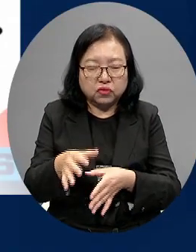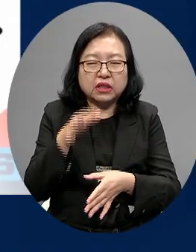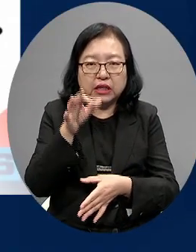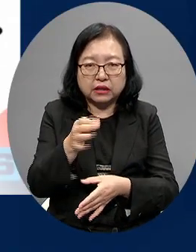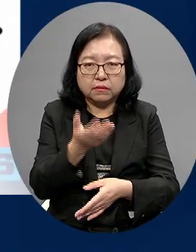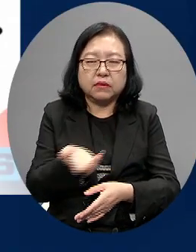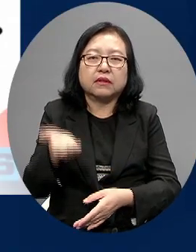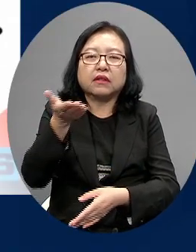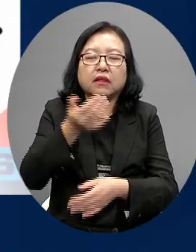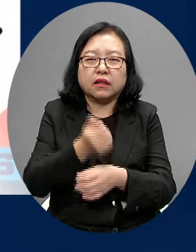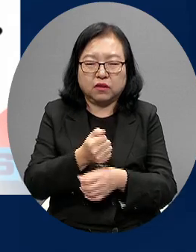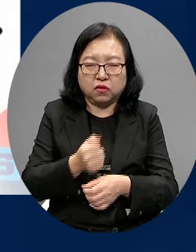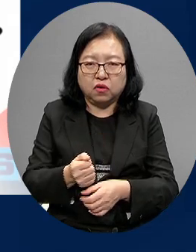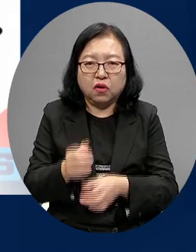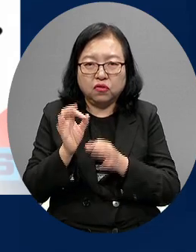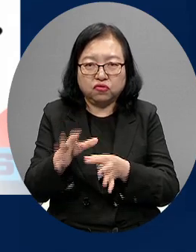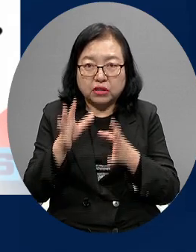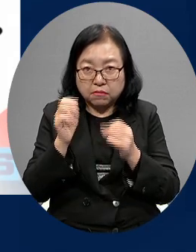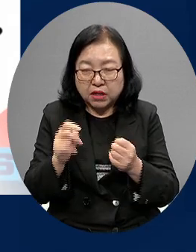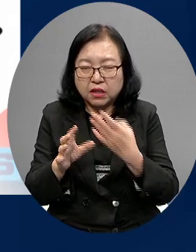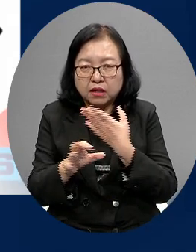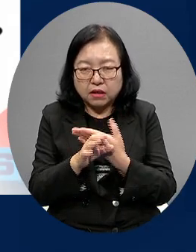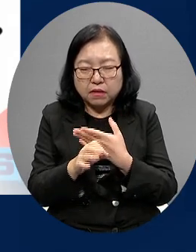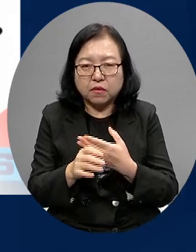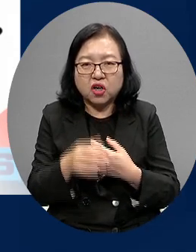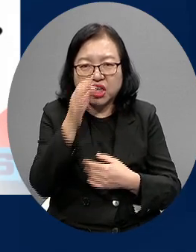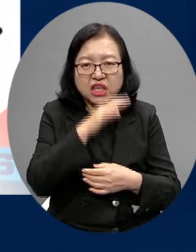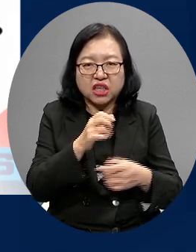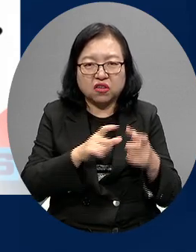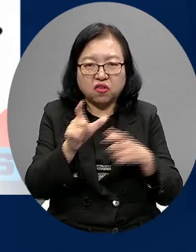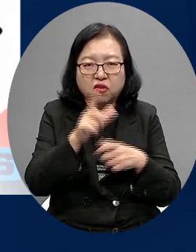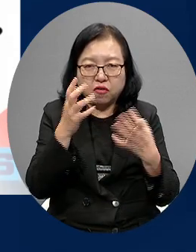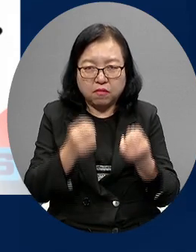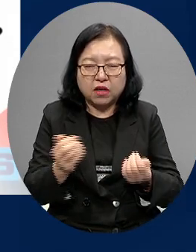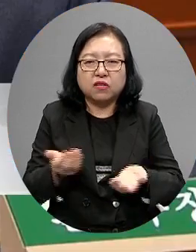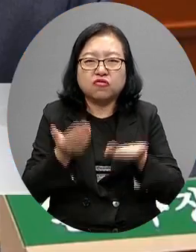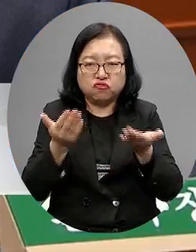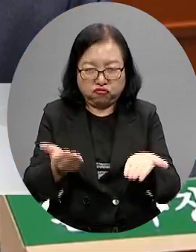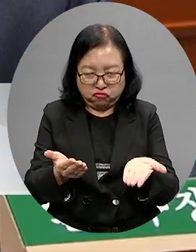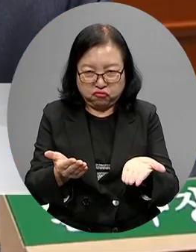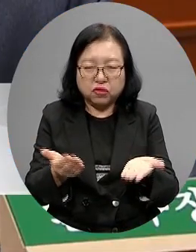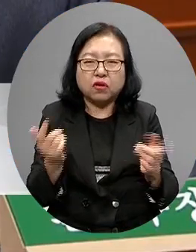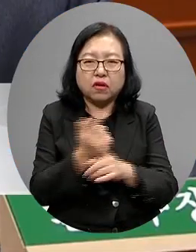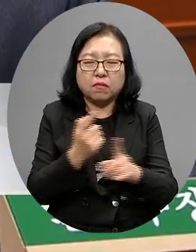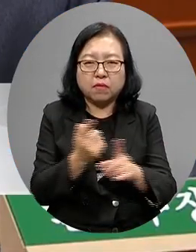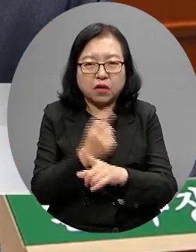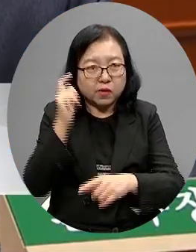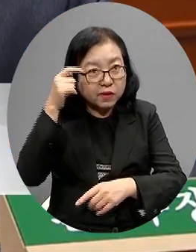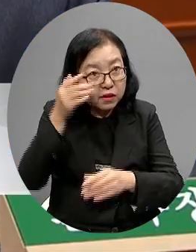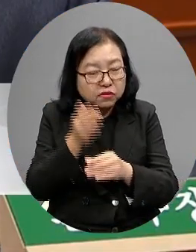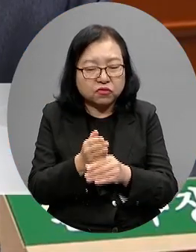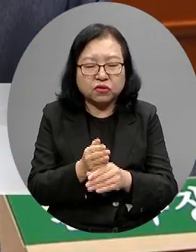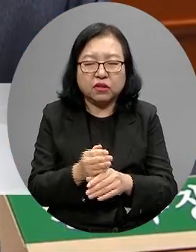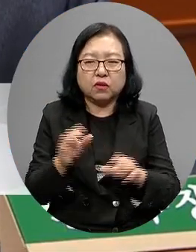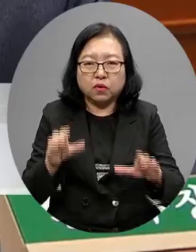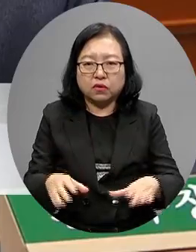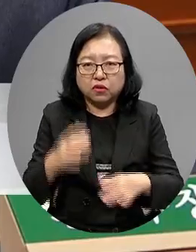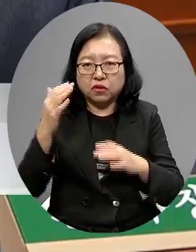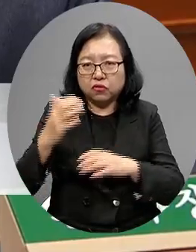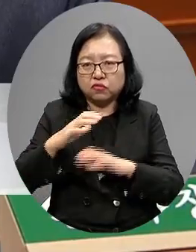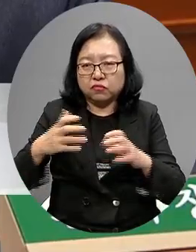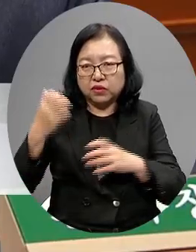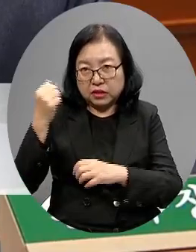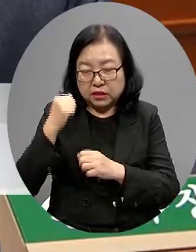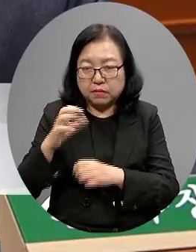많이내는 지역이 더 가져가도록 제도 개선을 검토하고 있다고 답 이 자리에서 국민의 엄태 의원은 월